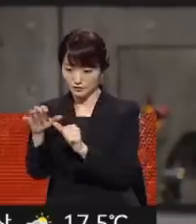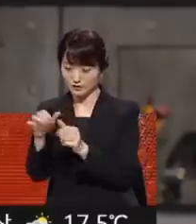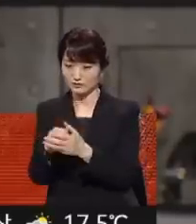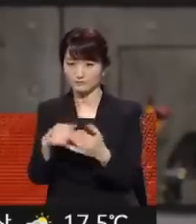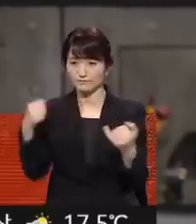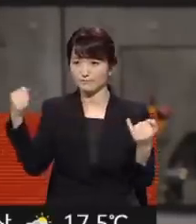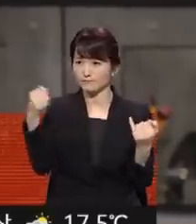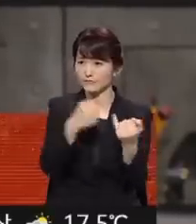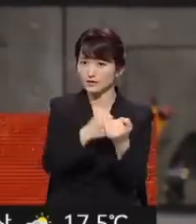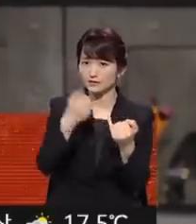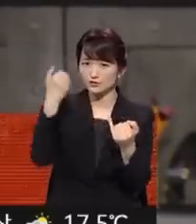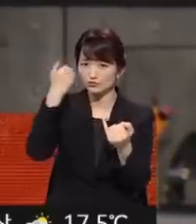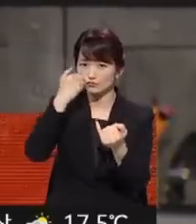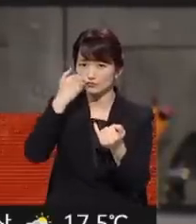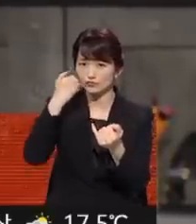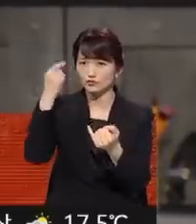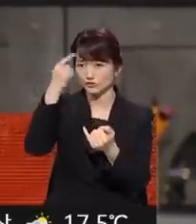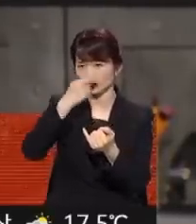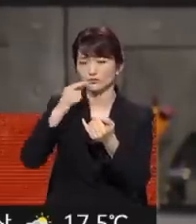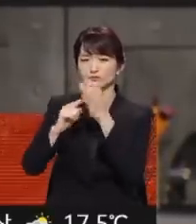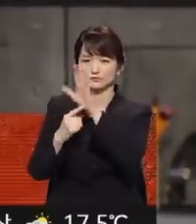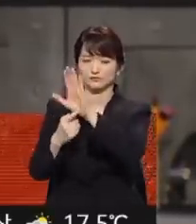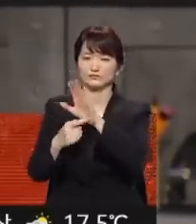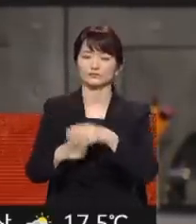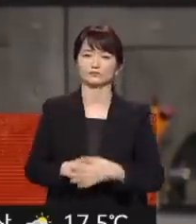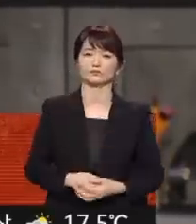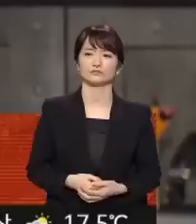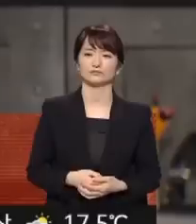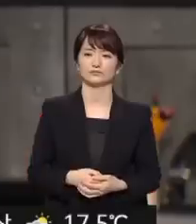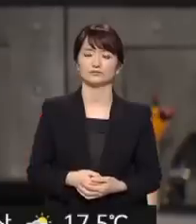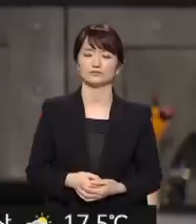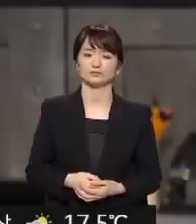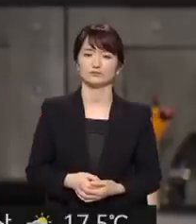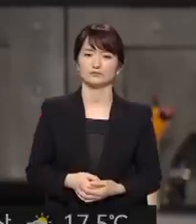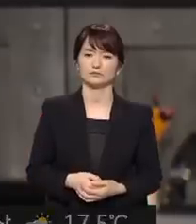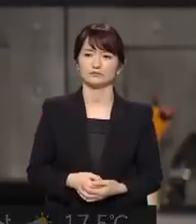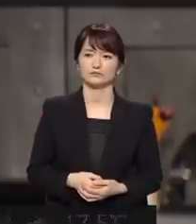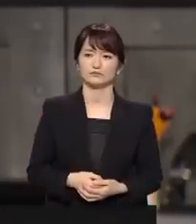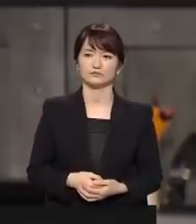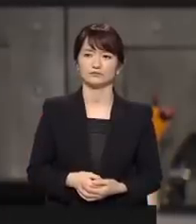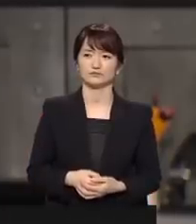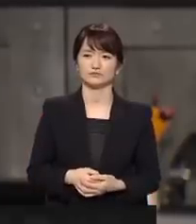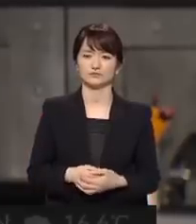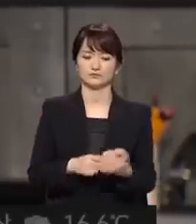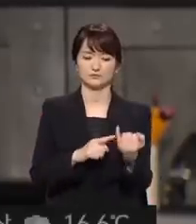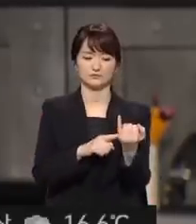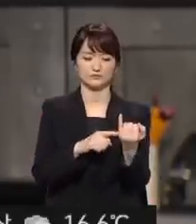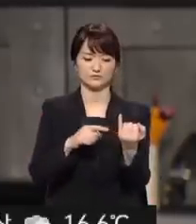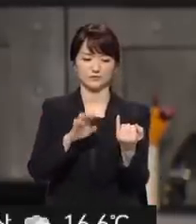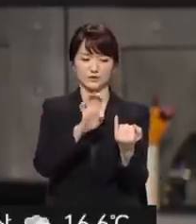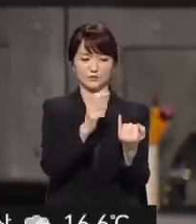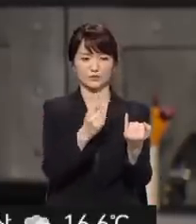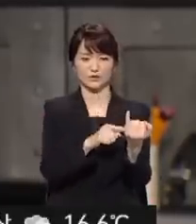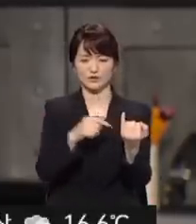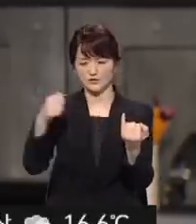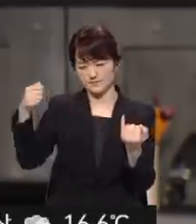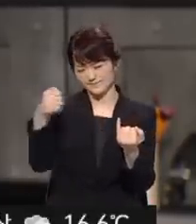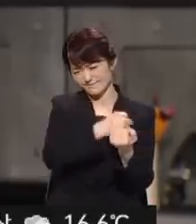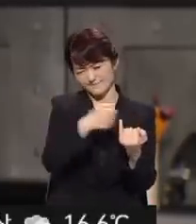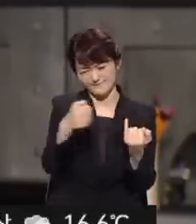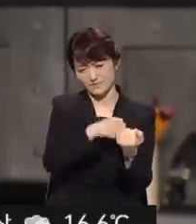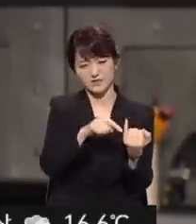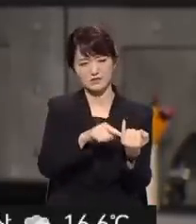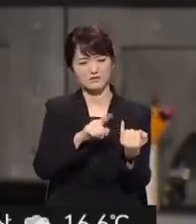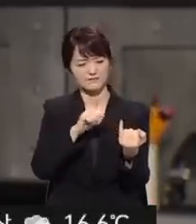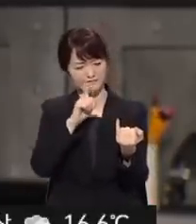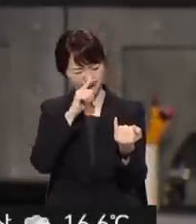공개한다고 공개를 했습니다. 그 내용을 보게 되면은 사실상 그 가해자들이 피해자가 입은 옷에서 더러운